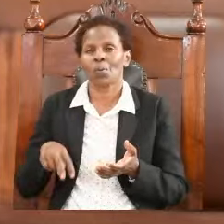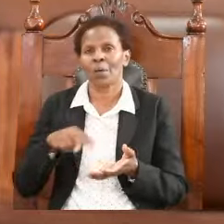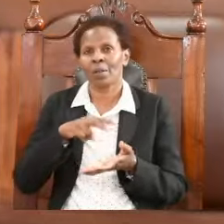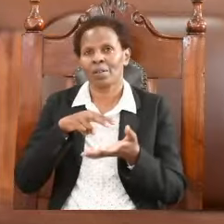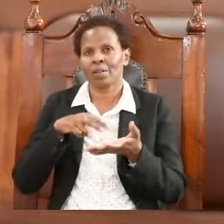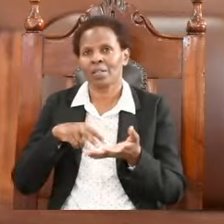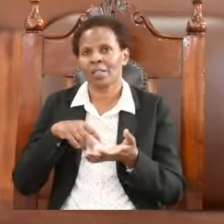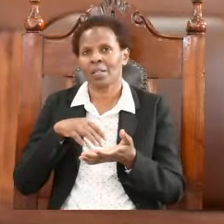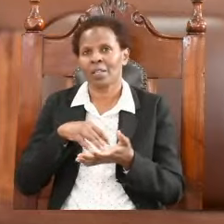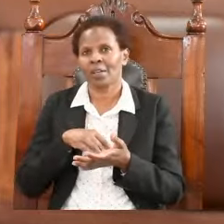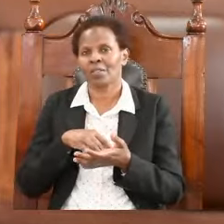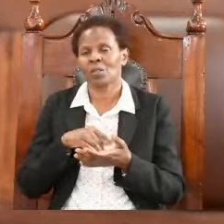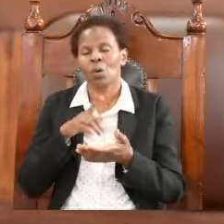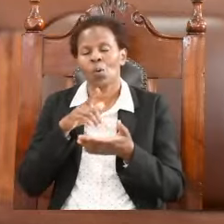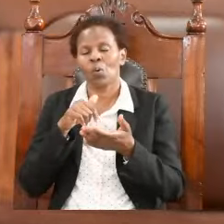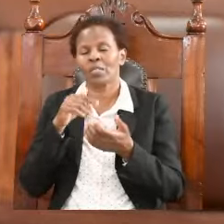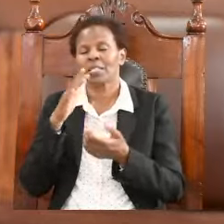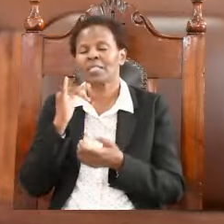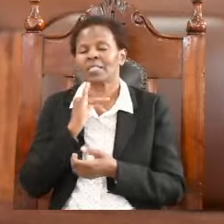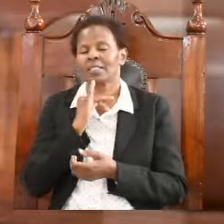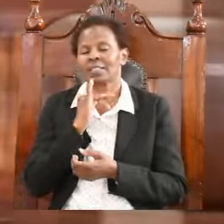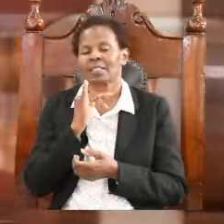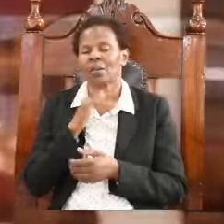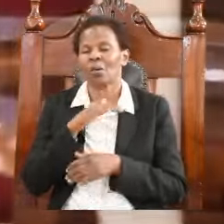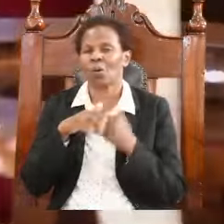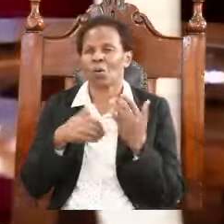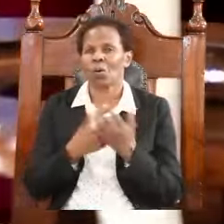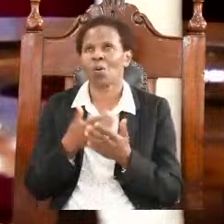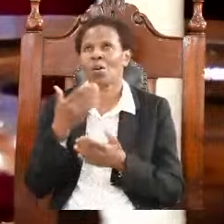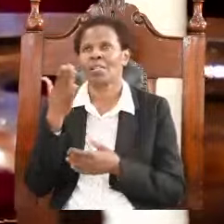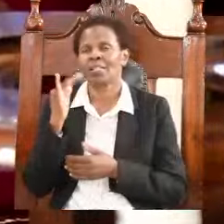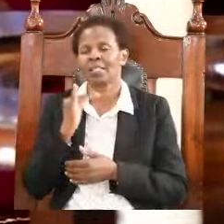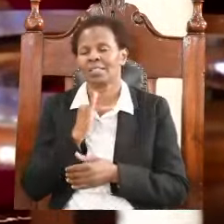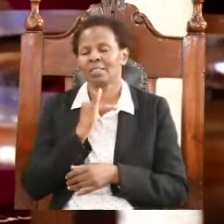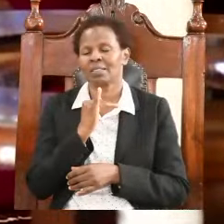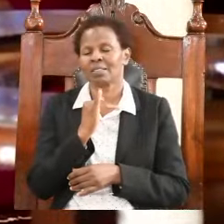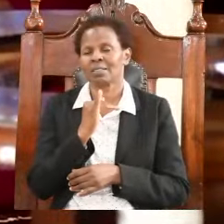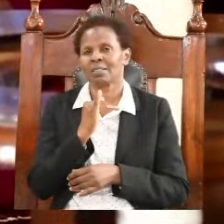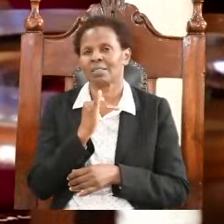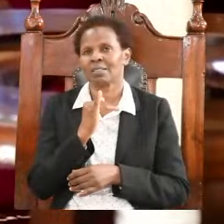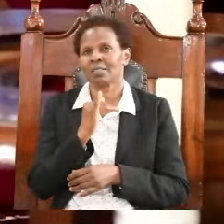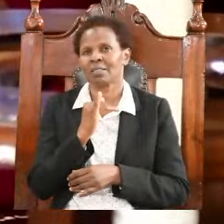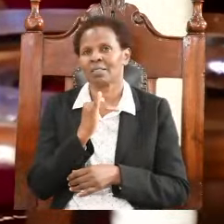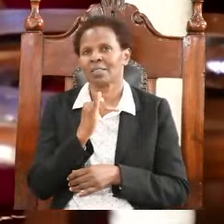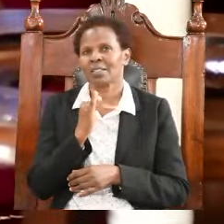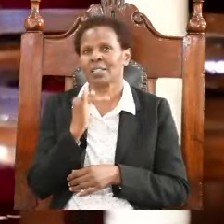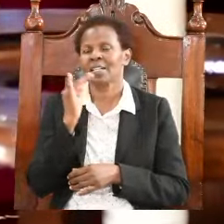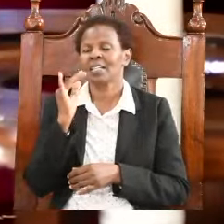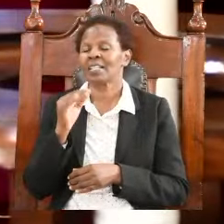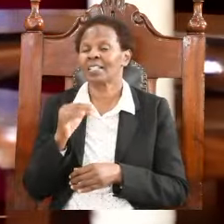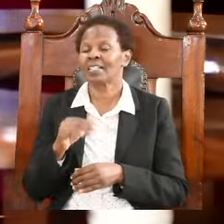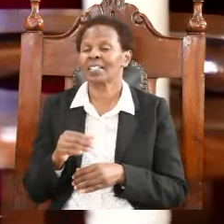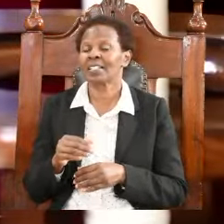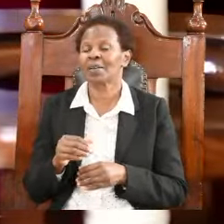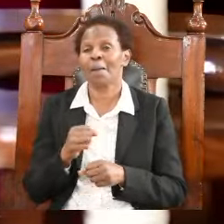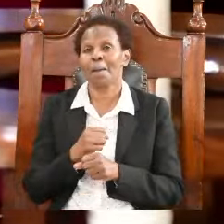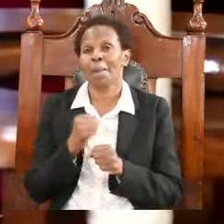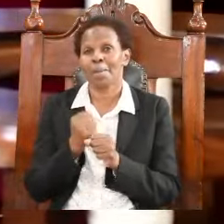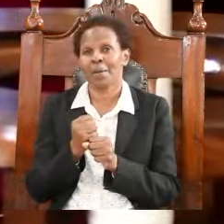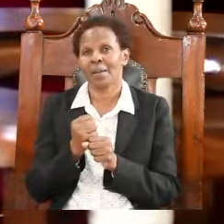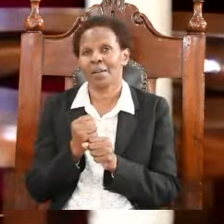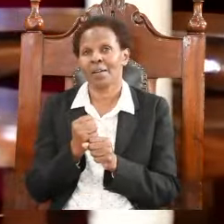uguo niguo Ngai we mwene akoragwo ahana haria hothe Ngai akoragwo ndatigaga muturire wa mundu